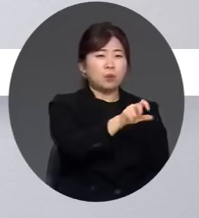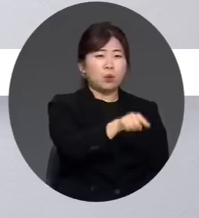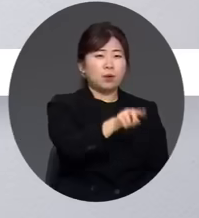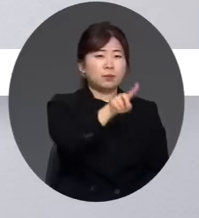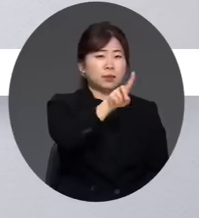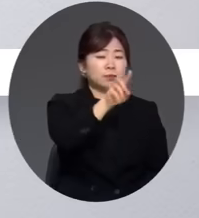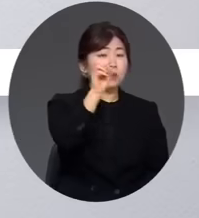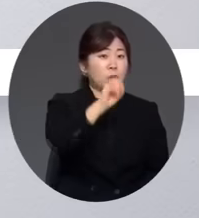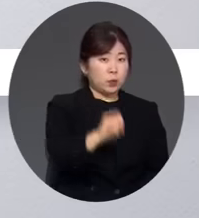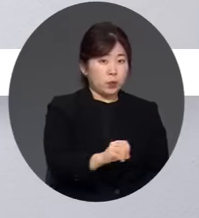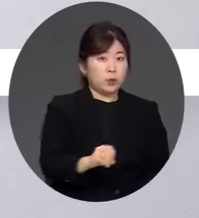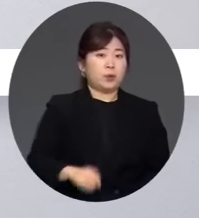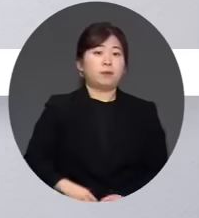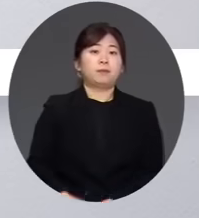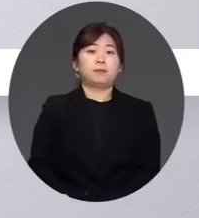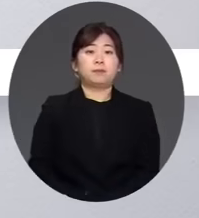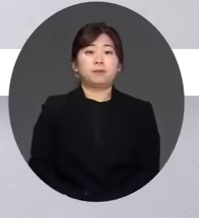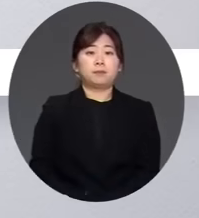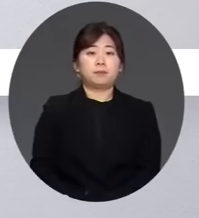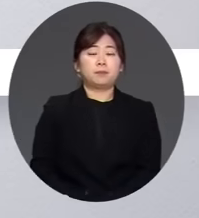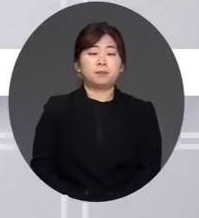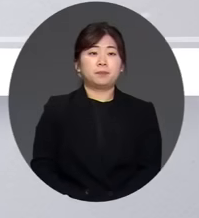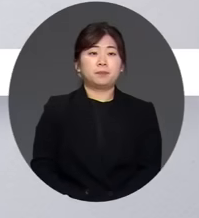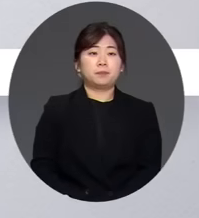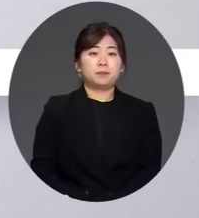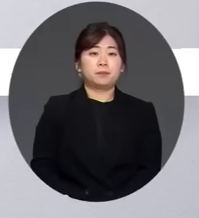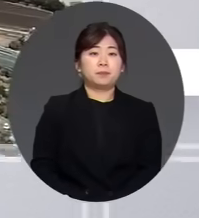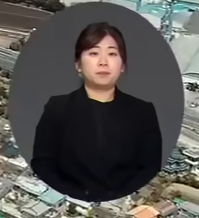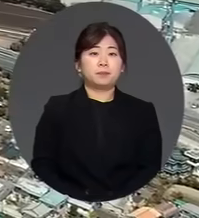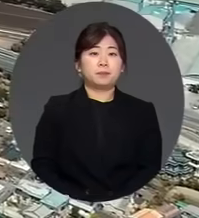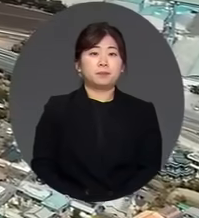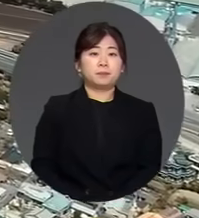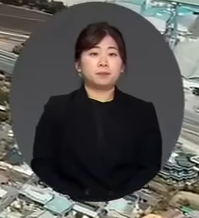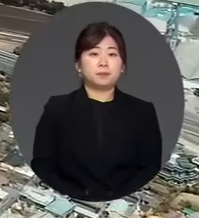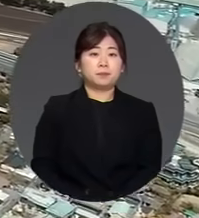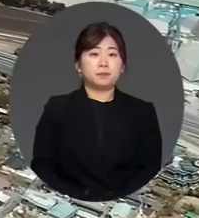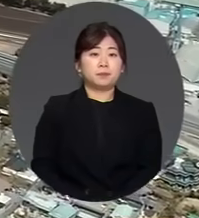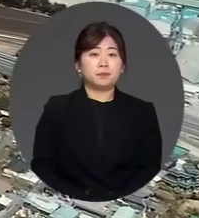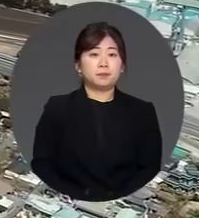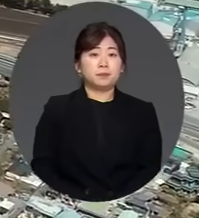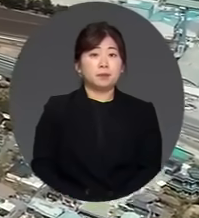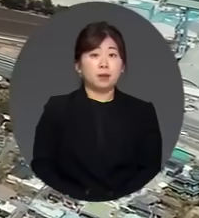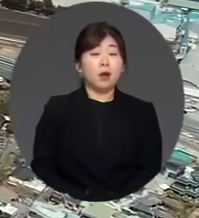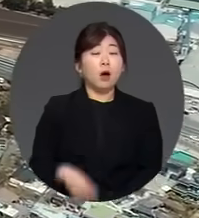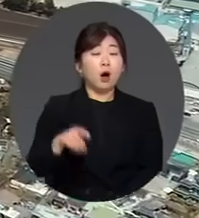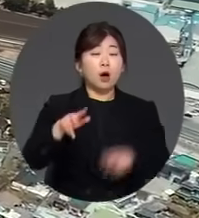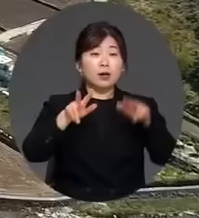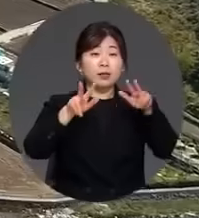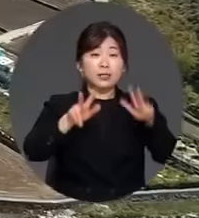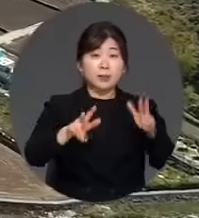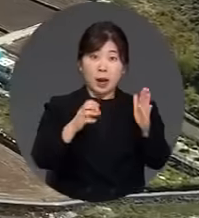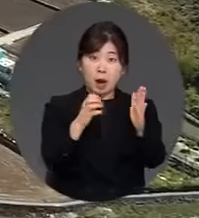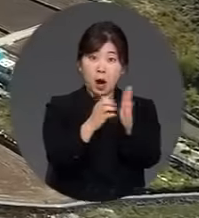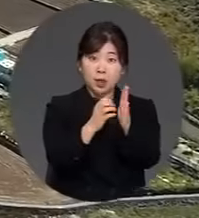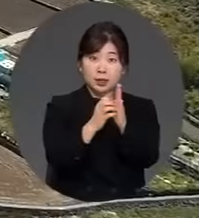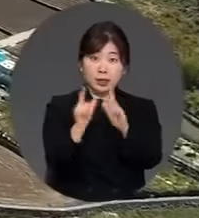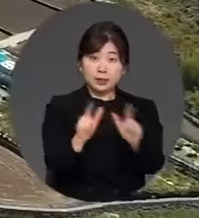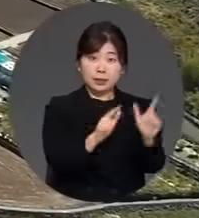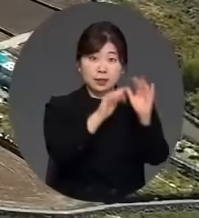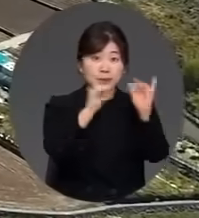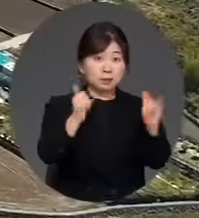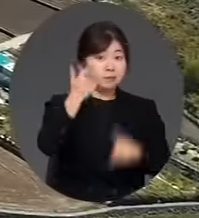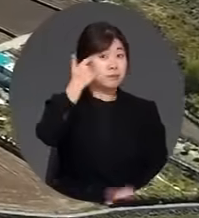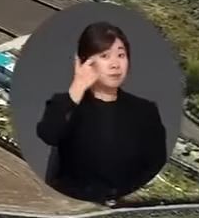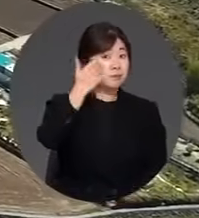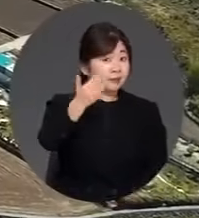나타났습니다 MBC 뉴스 이재경 있니다 내일이 제 22대 국회의원 선거 1이라면 어느